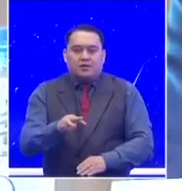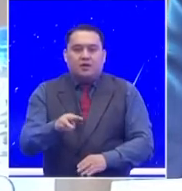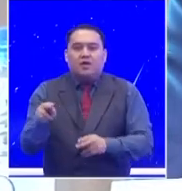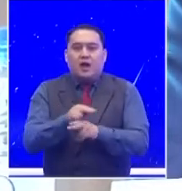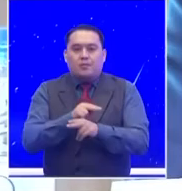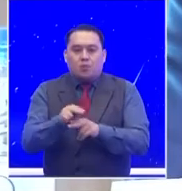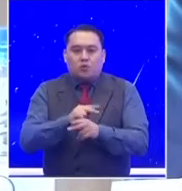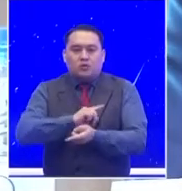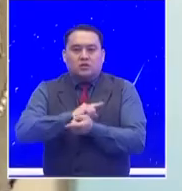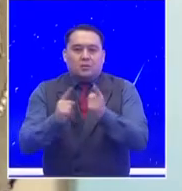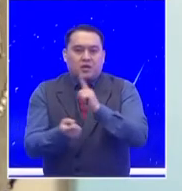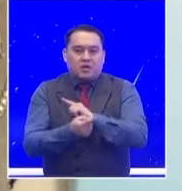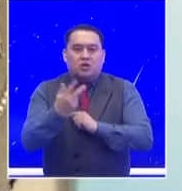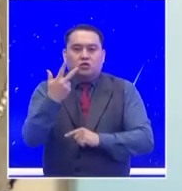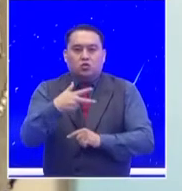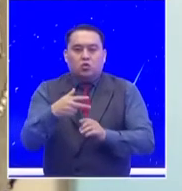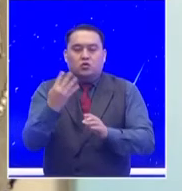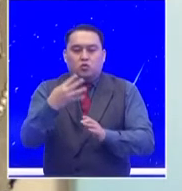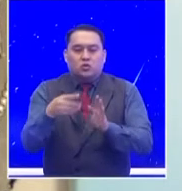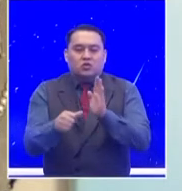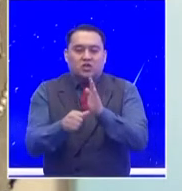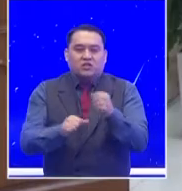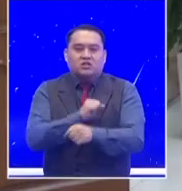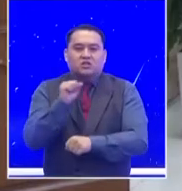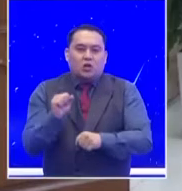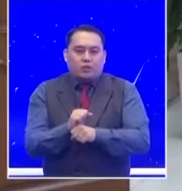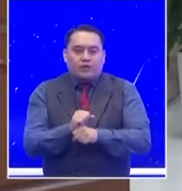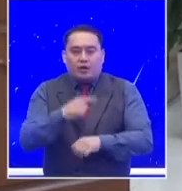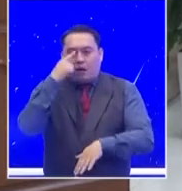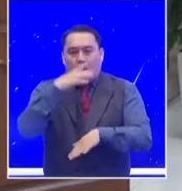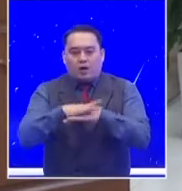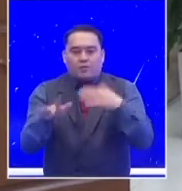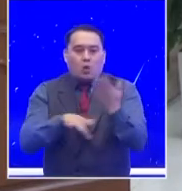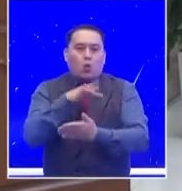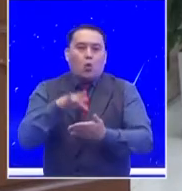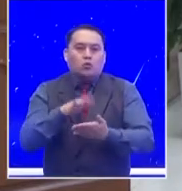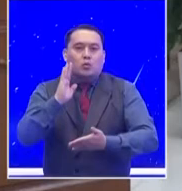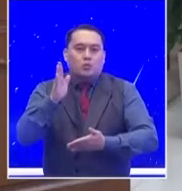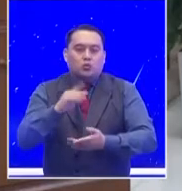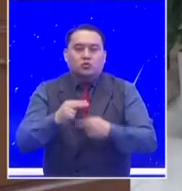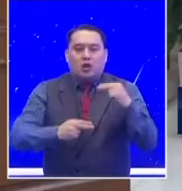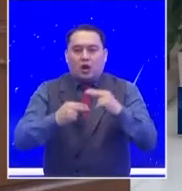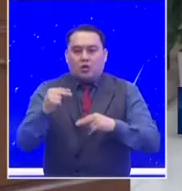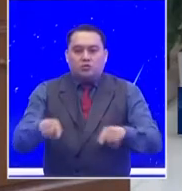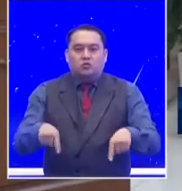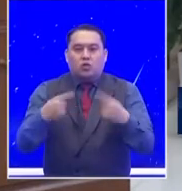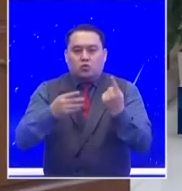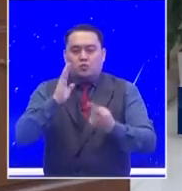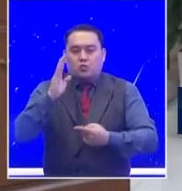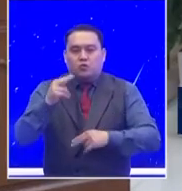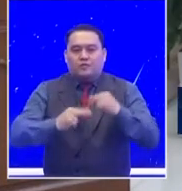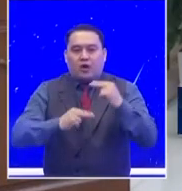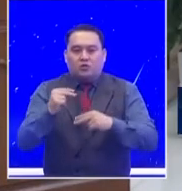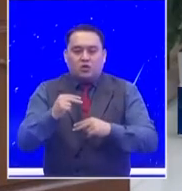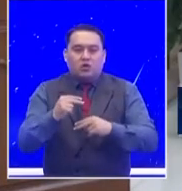ремонта заменено 46 автобусных остановок. По словам акима города, в нынешнем году ожидается строительный бум. Начнется